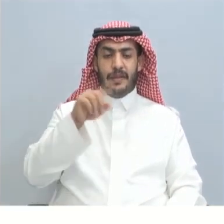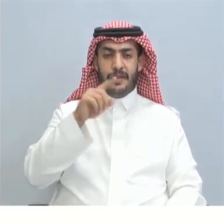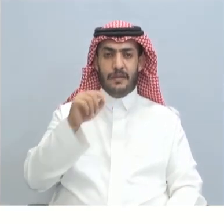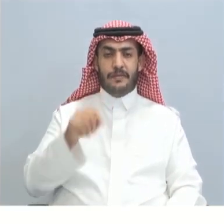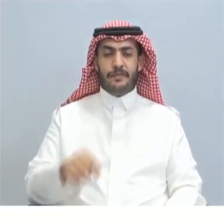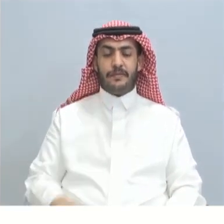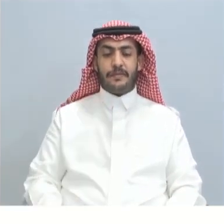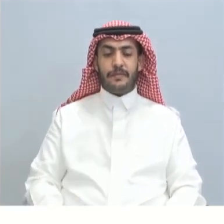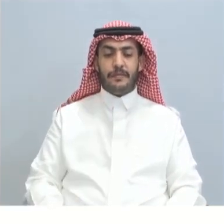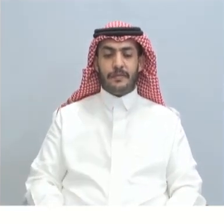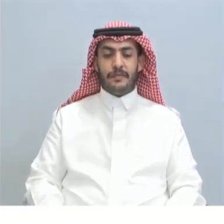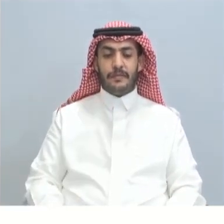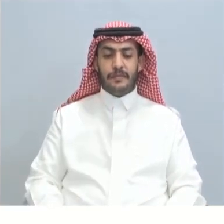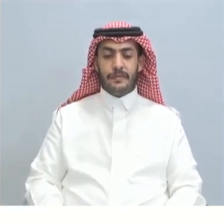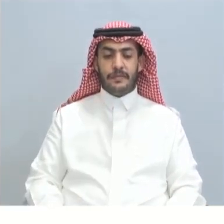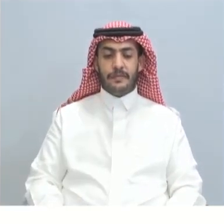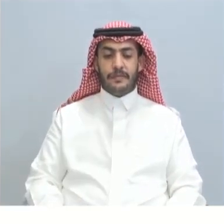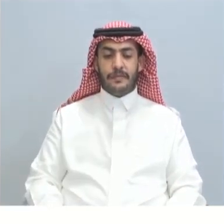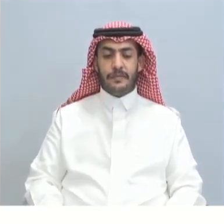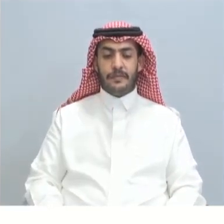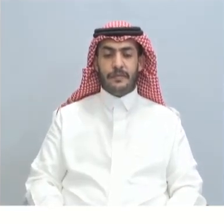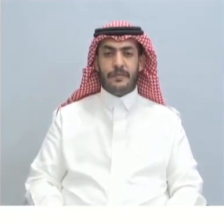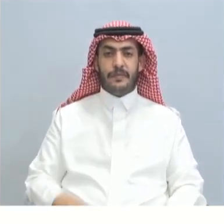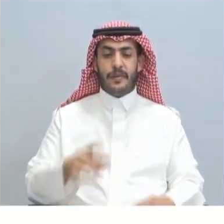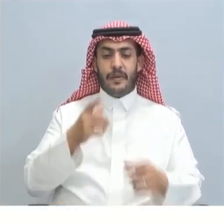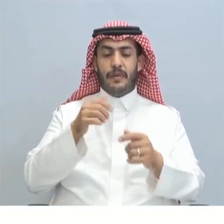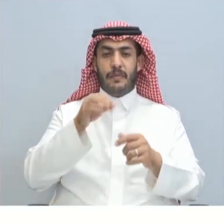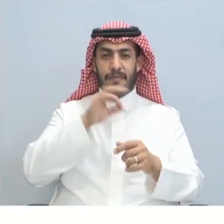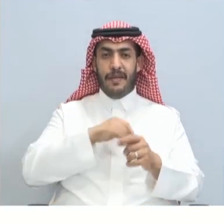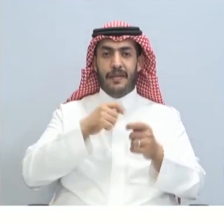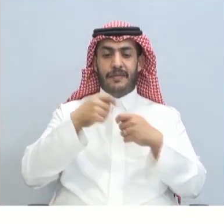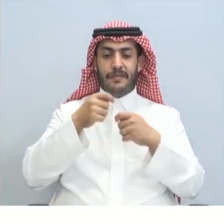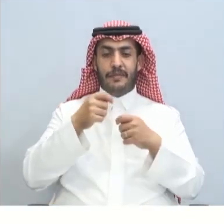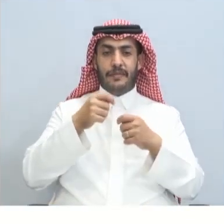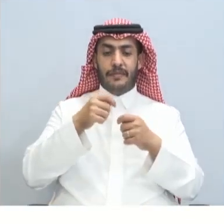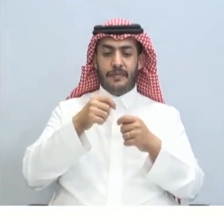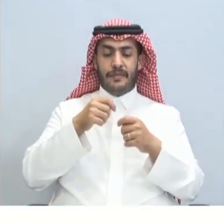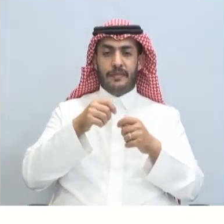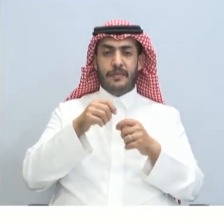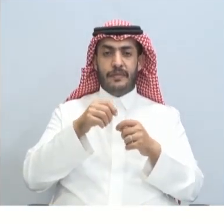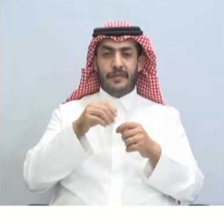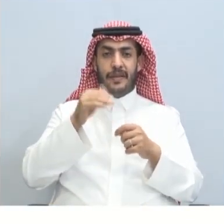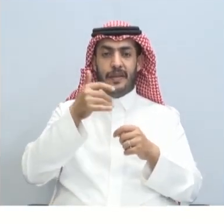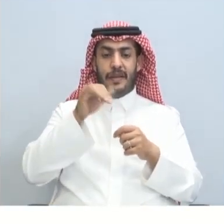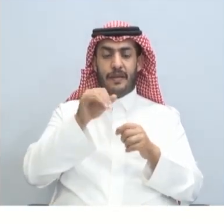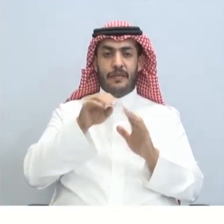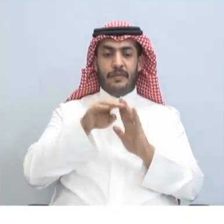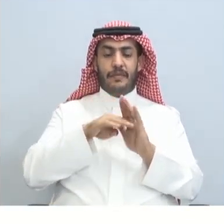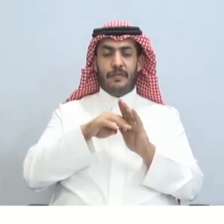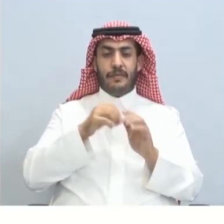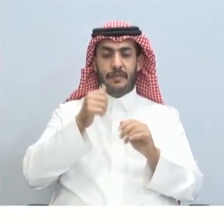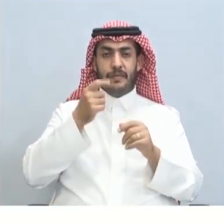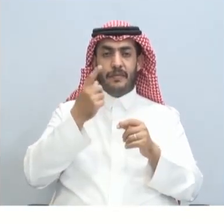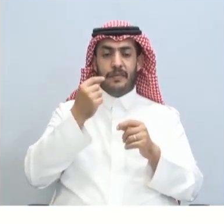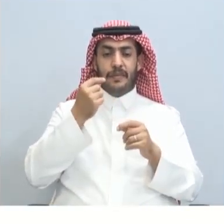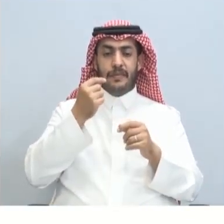خاطئه والصحيح هو مجد اقتصاديا اذا يحتوي الخام على ماده